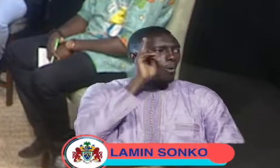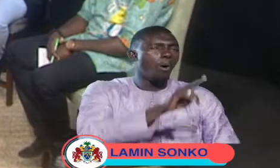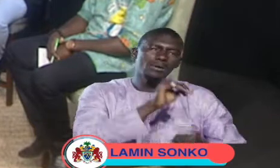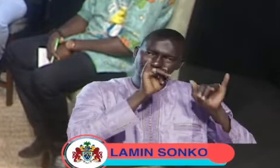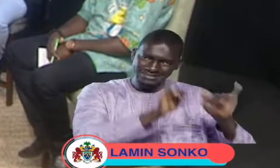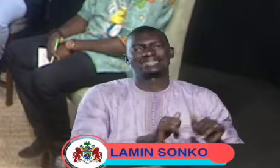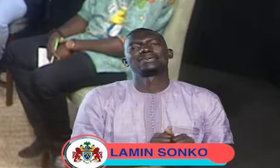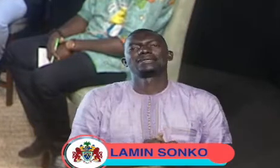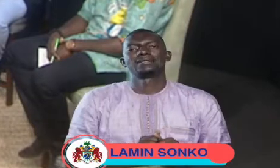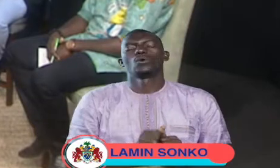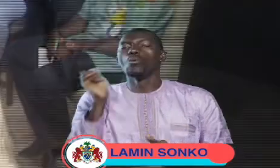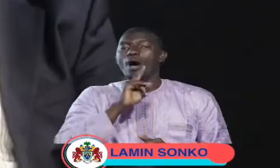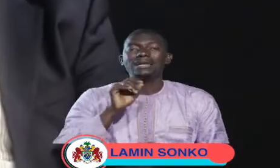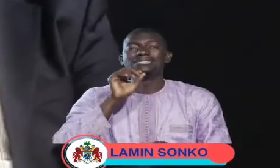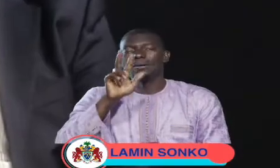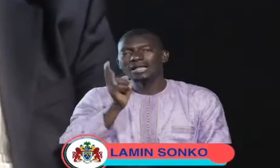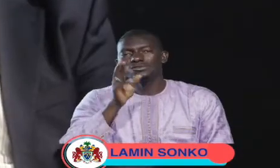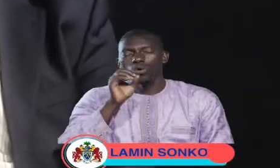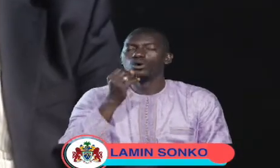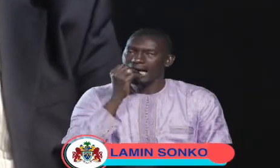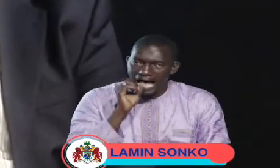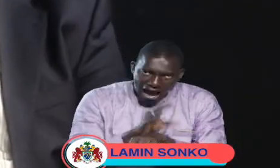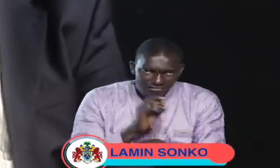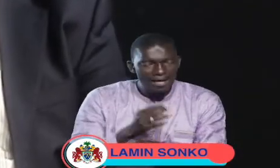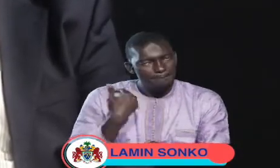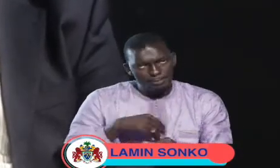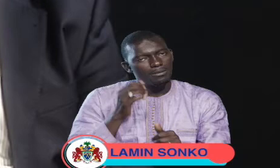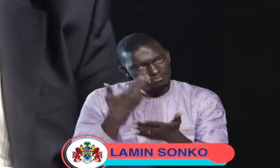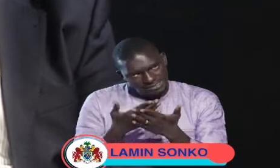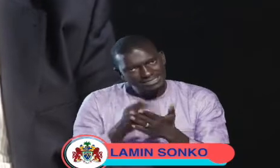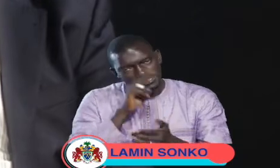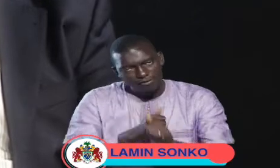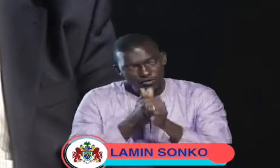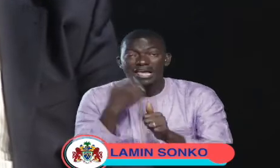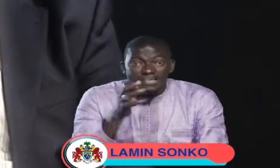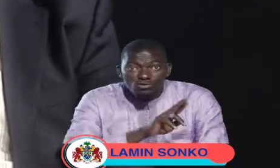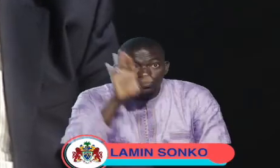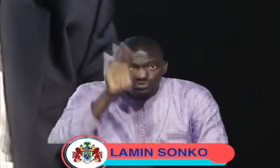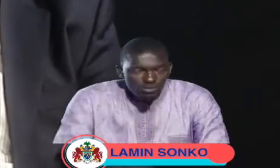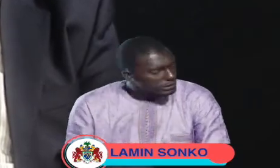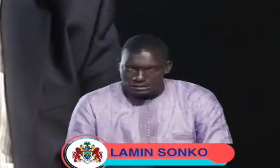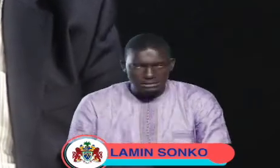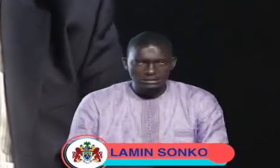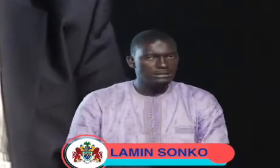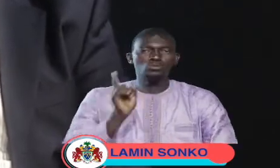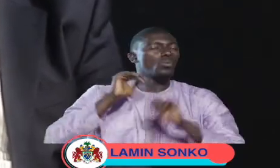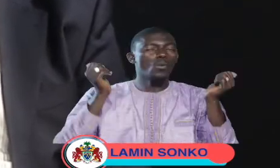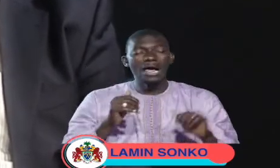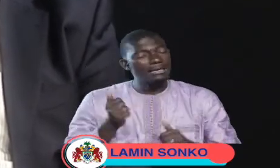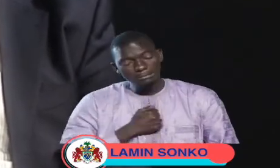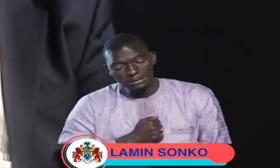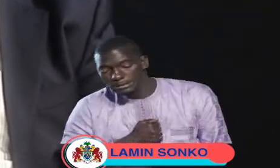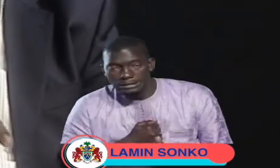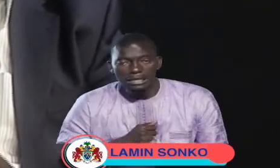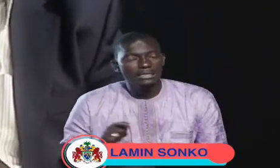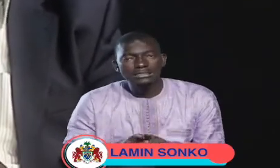mi anko ya landi ngo saratol be tamande ni ngo ke drom be ngut la courant ngena ba ni mo ke drom mimbe kala se landate wala mu courant ke so mi anko